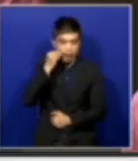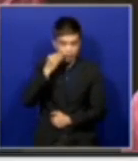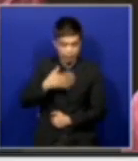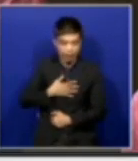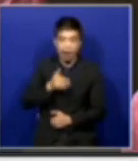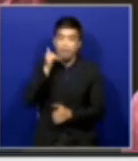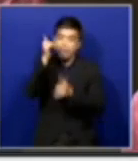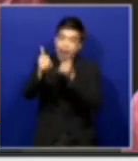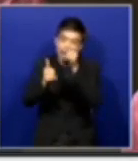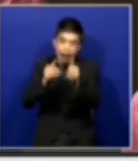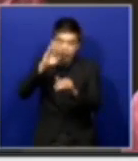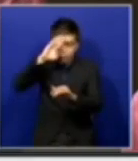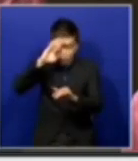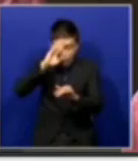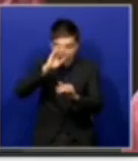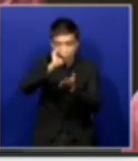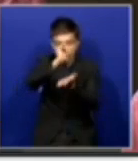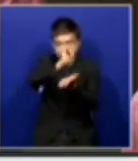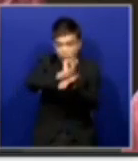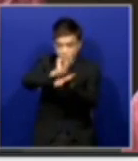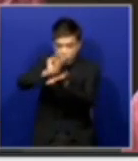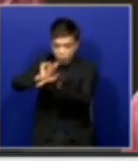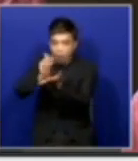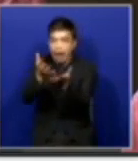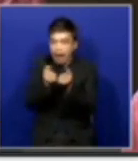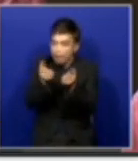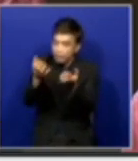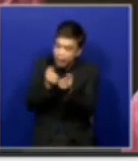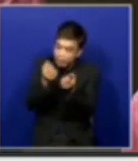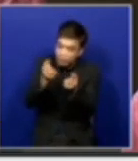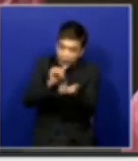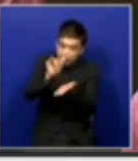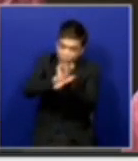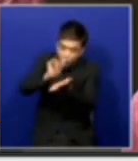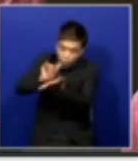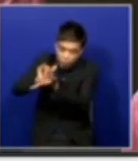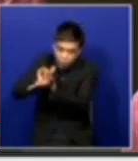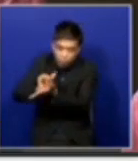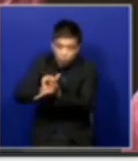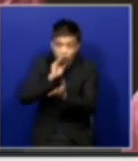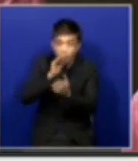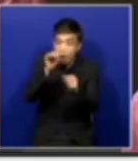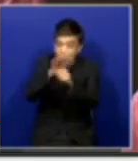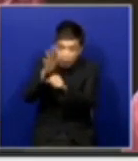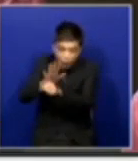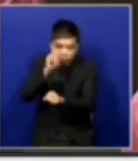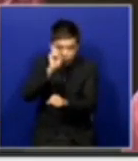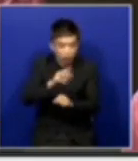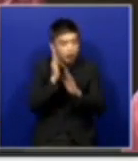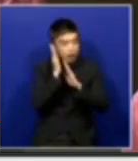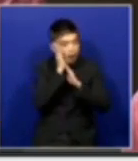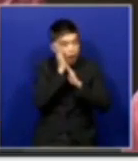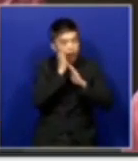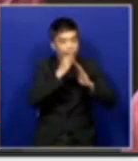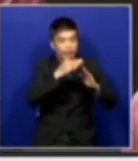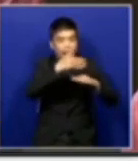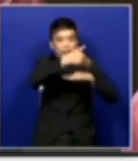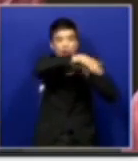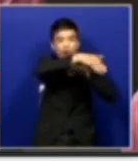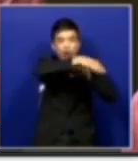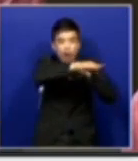ครับไม่มีก็ต้องนอนระเบียงนะครับซึ่งนี่คือสิ่งที่เราจะต้องลงทุนด้านสาธารณสุขที่เพิ่มขึ้นนะ